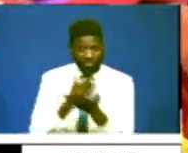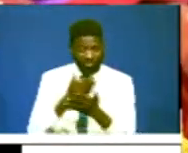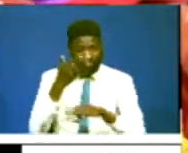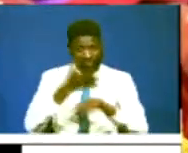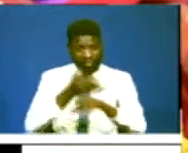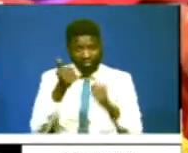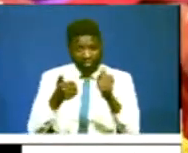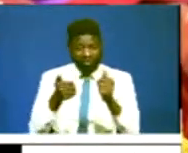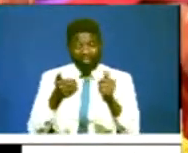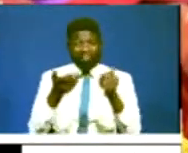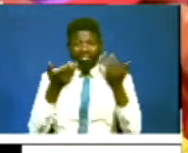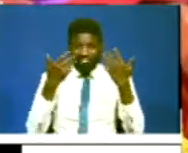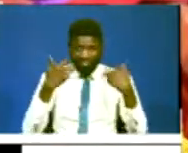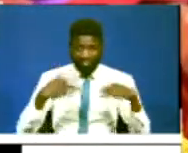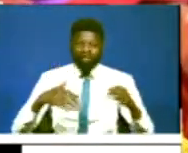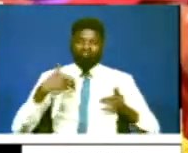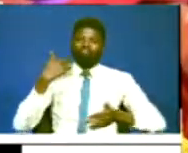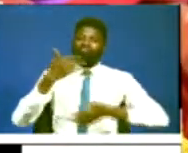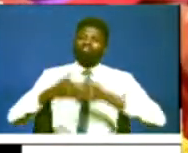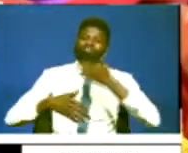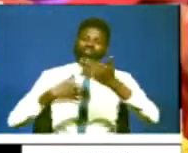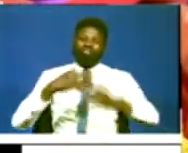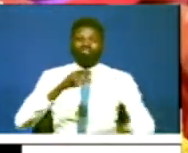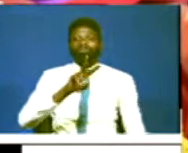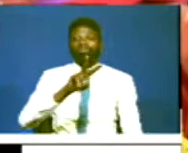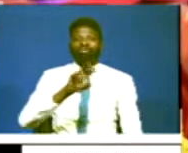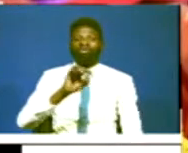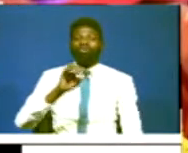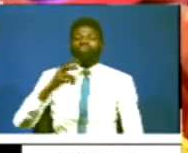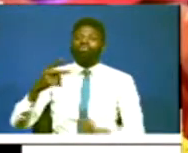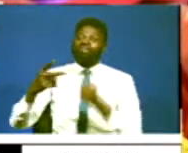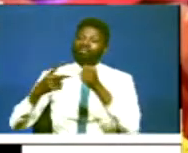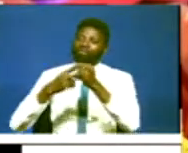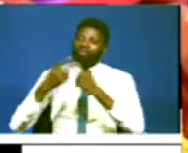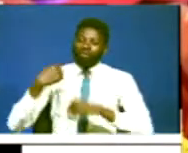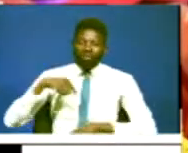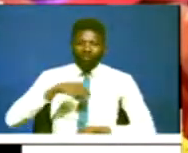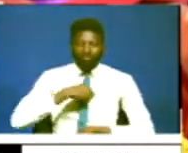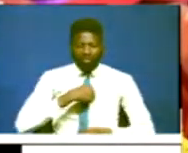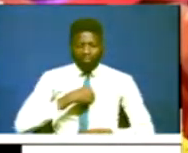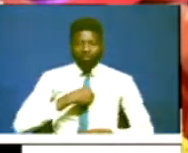Katoka hapo, 2007, tukakulima na Mwai Kibaki.